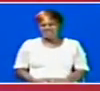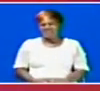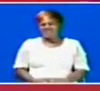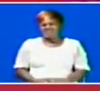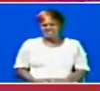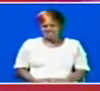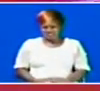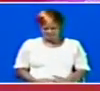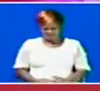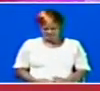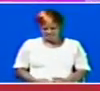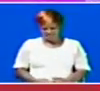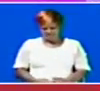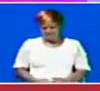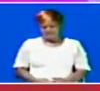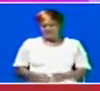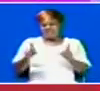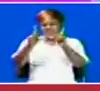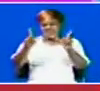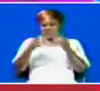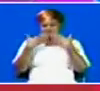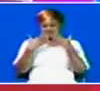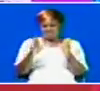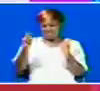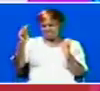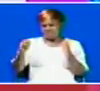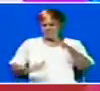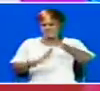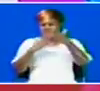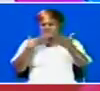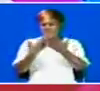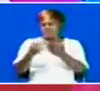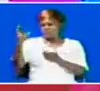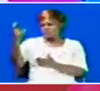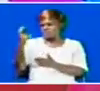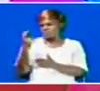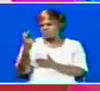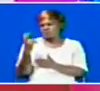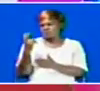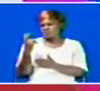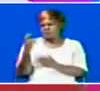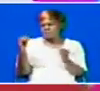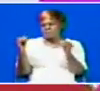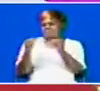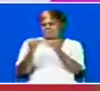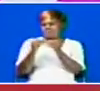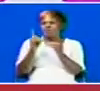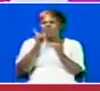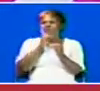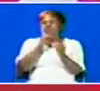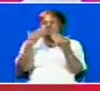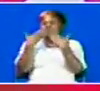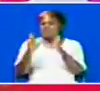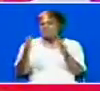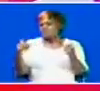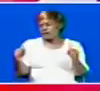All right, that's where I wrap up on Kate and Prime. Thank you so much for watching. We'll see you tomorrow, but we're not done